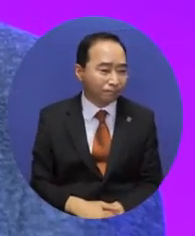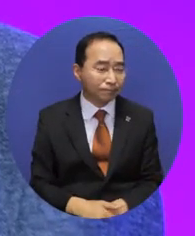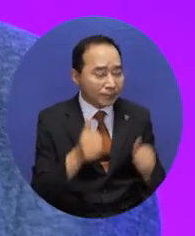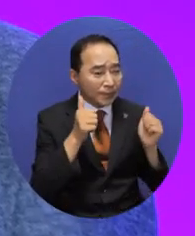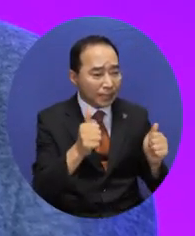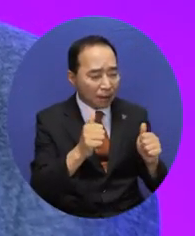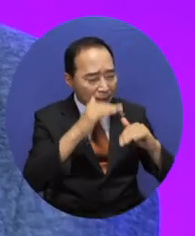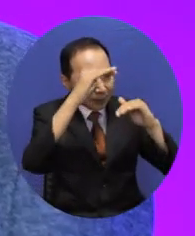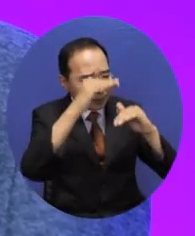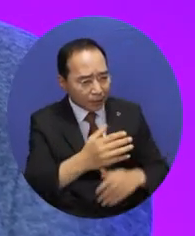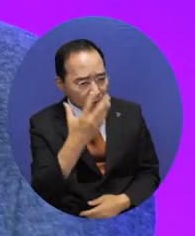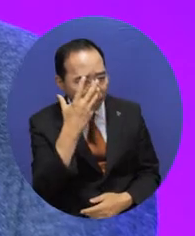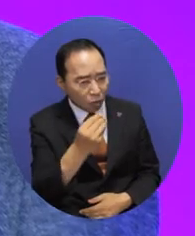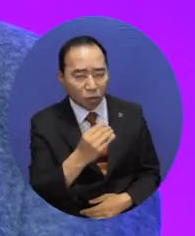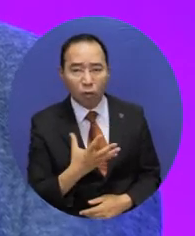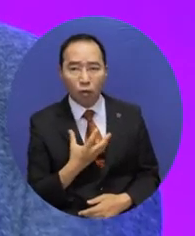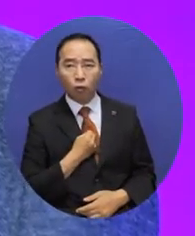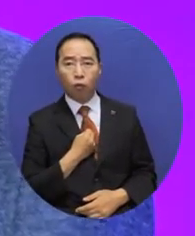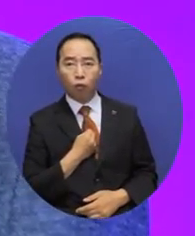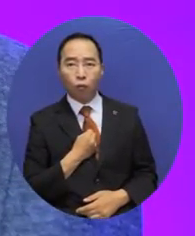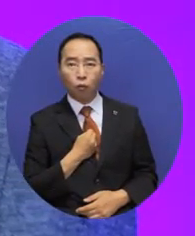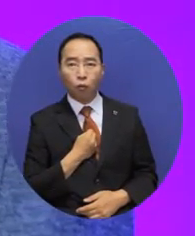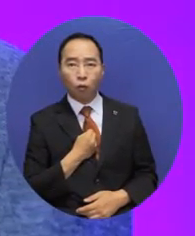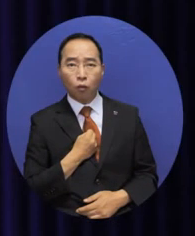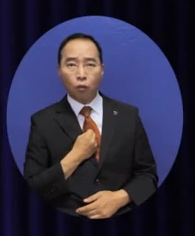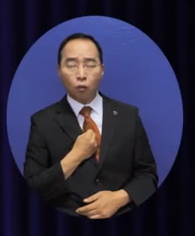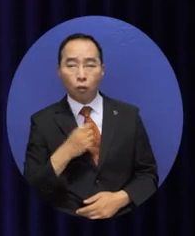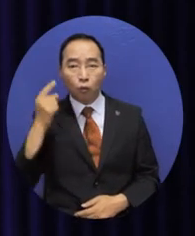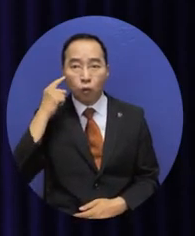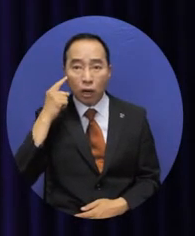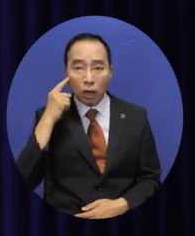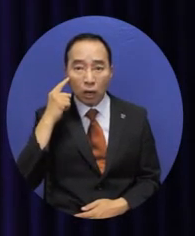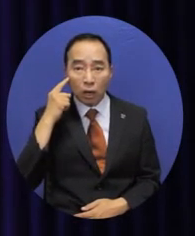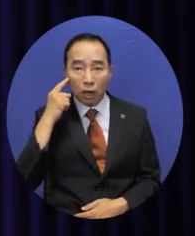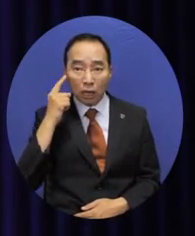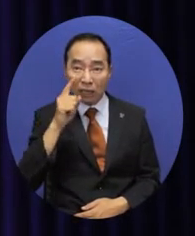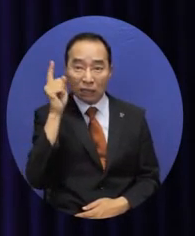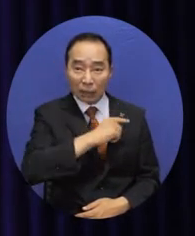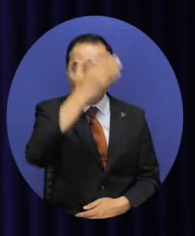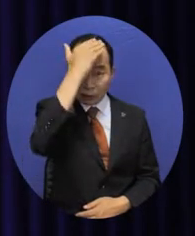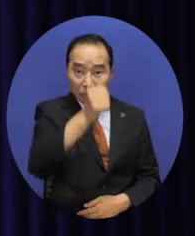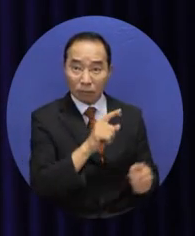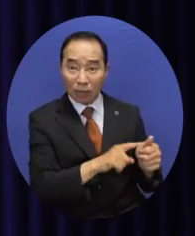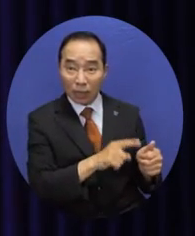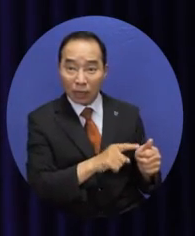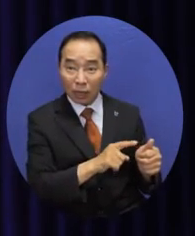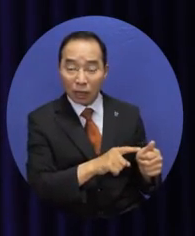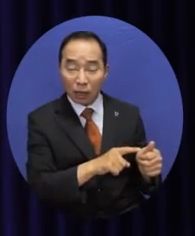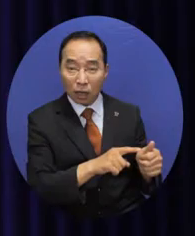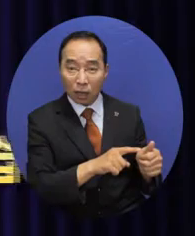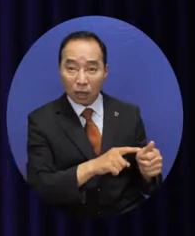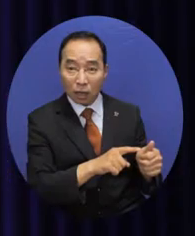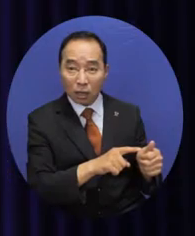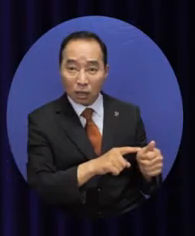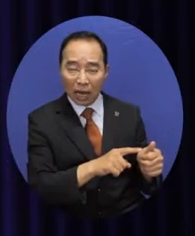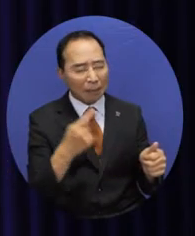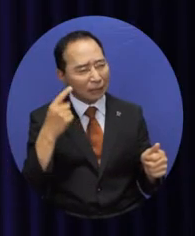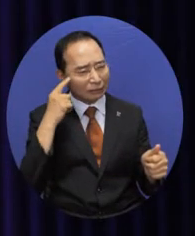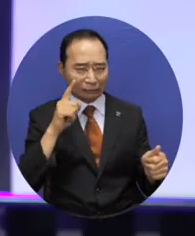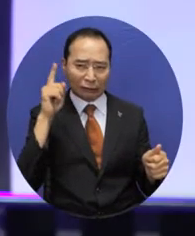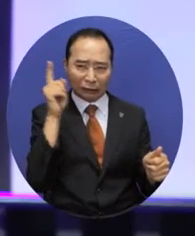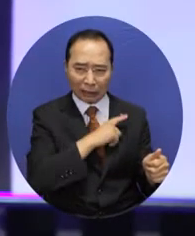보고서 더한 충격을 느꼈습니다. 왜? 아이히만이 악마의 자식이 아니었기